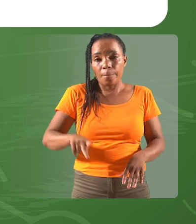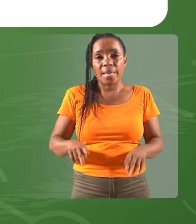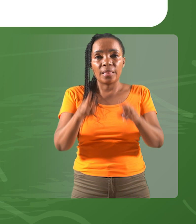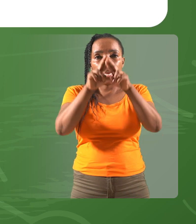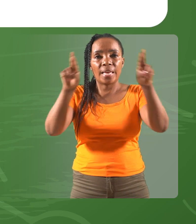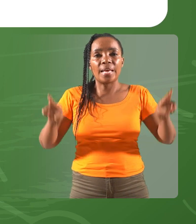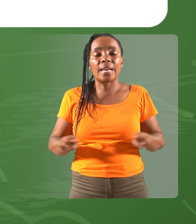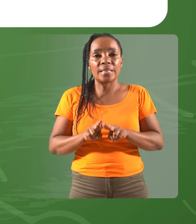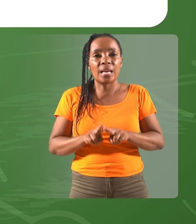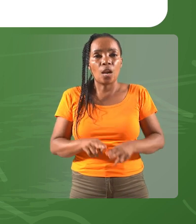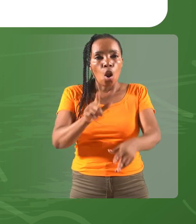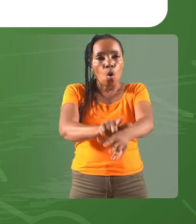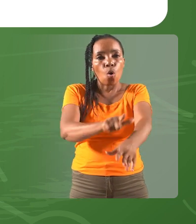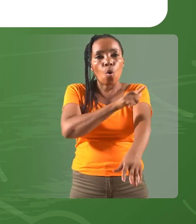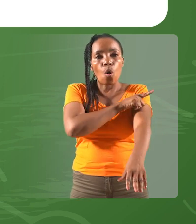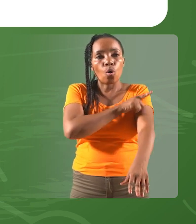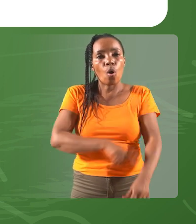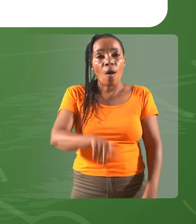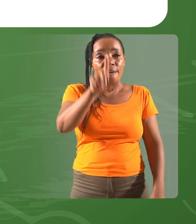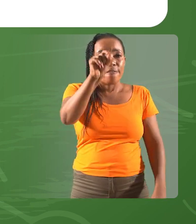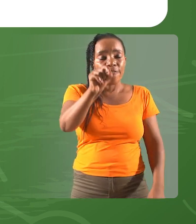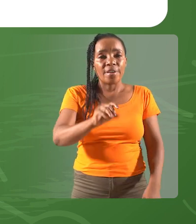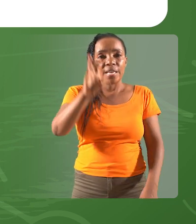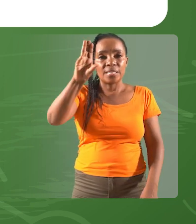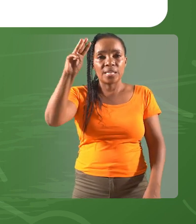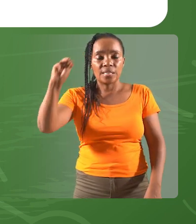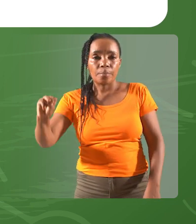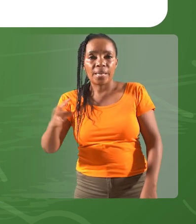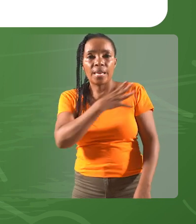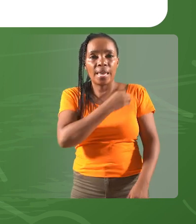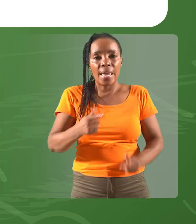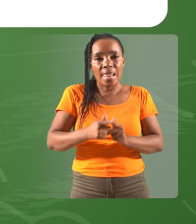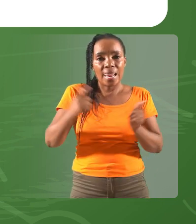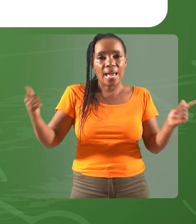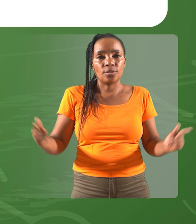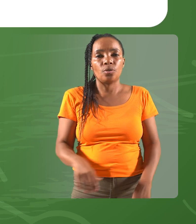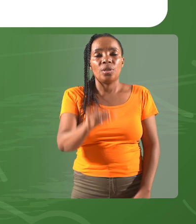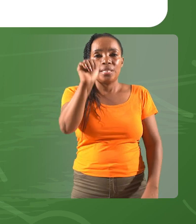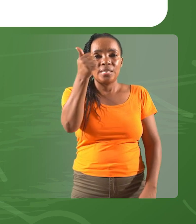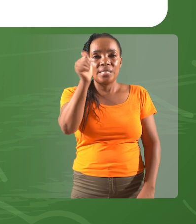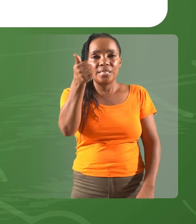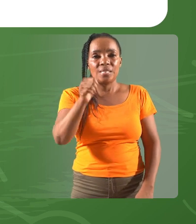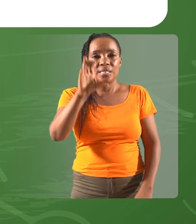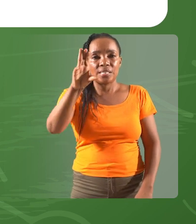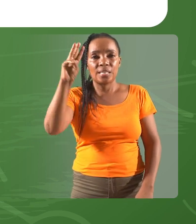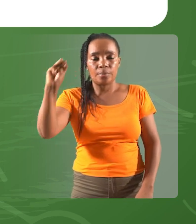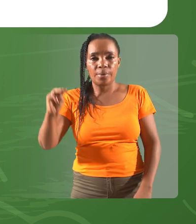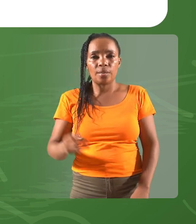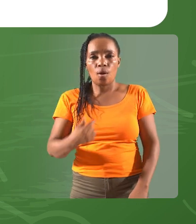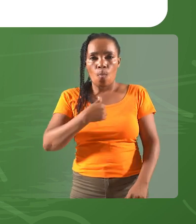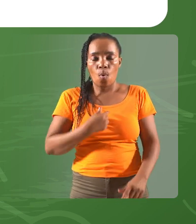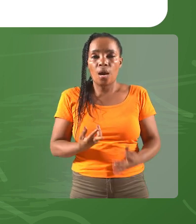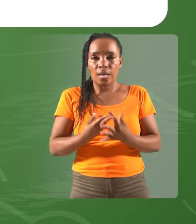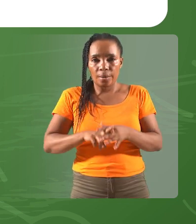20 cm et la largeur 10 cm. Je reprends. Calcule